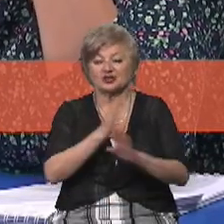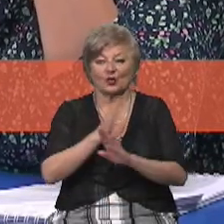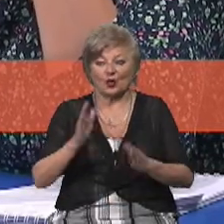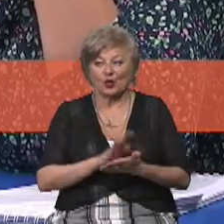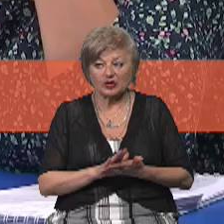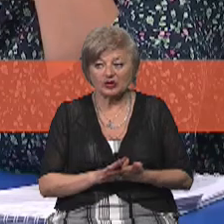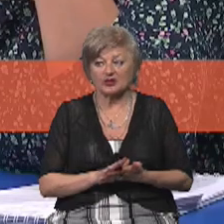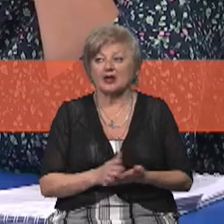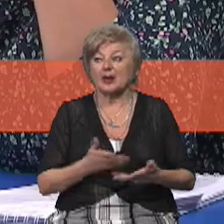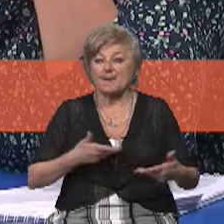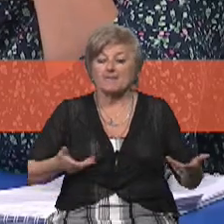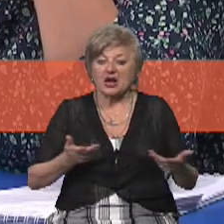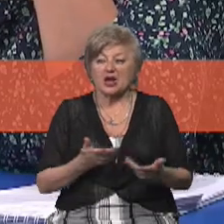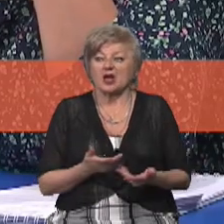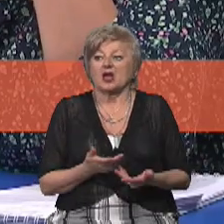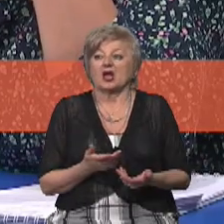екологічним активістам, ми,